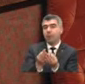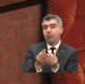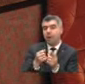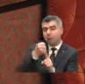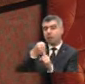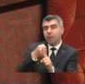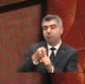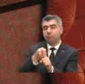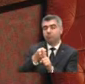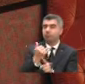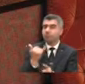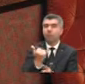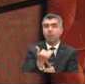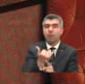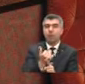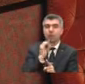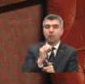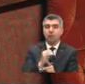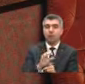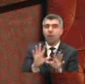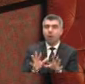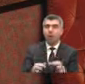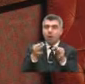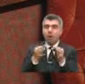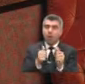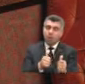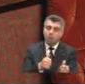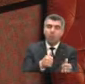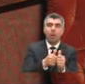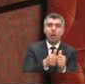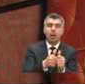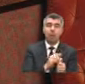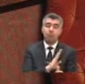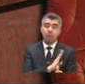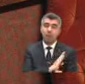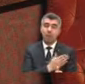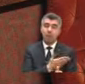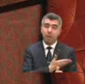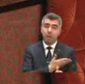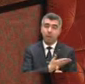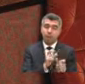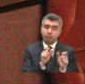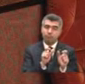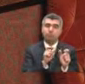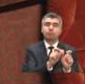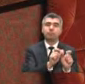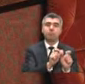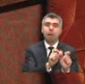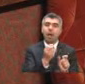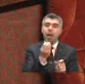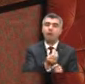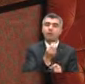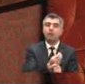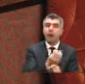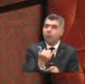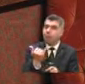عليها مهمة جدا، لأن الهدف ديالها هي مواكبة الأم والأب، مواكبة الأسرة، باش الأطفال المكان ديالهم